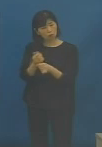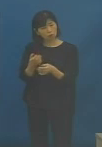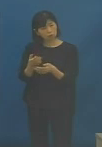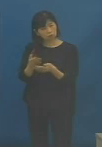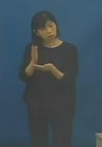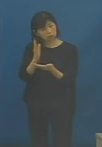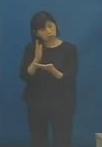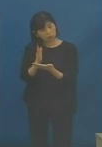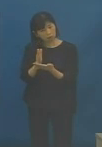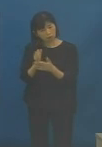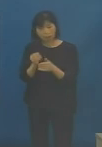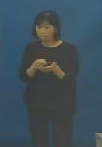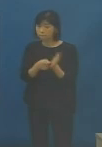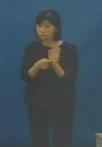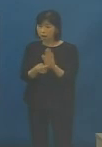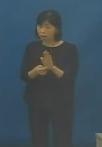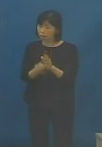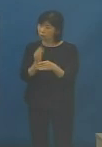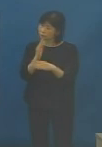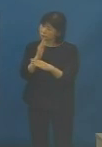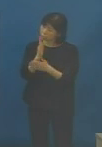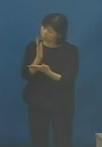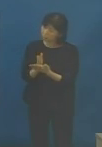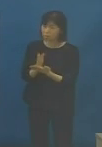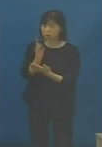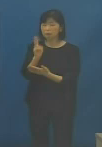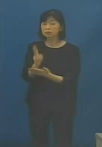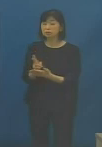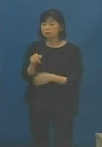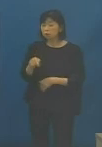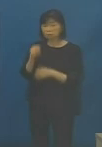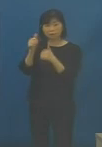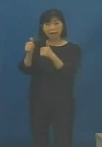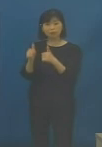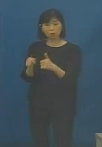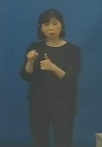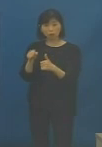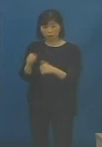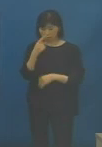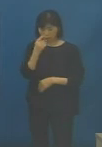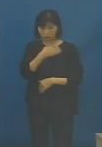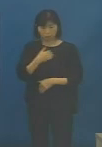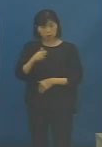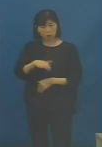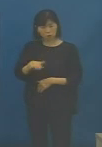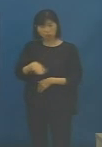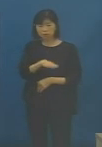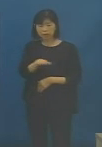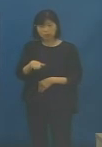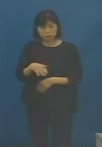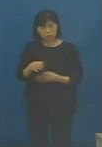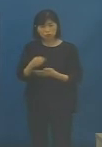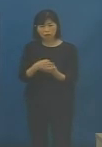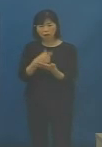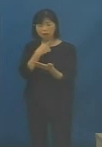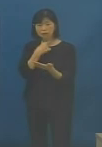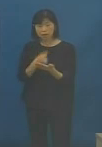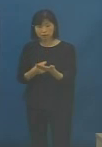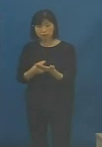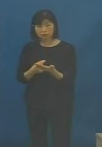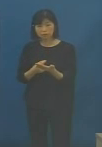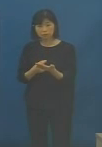。でサイトが、我々の子どもたちに売らないというふうに、コントロールすれば全然問題ない